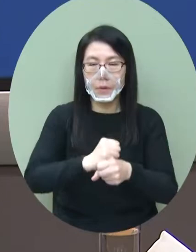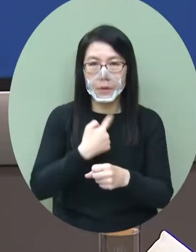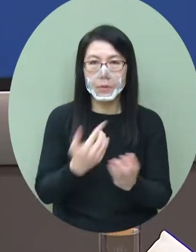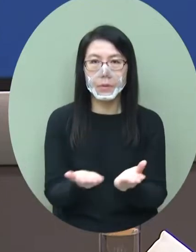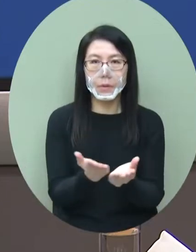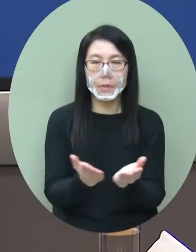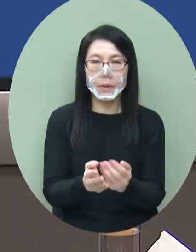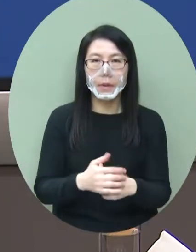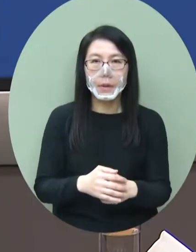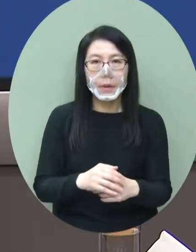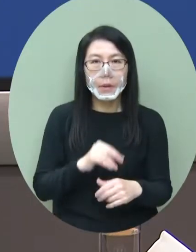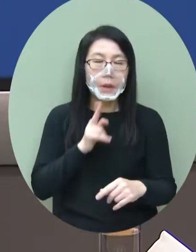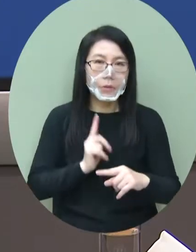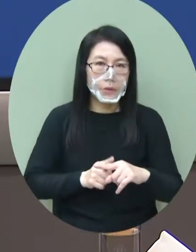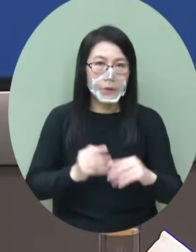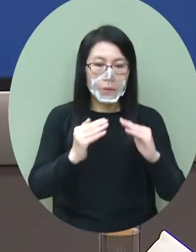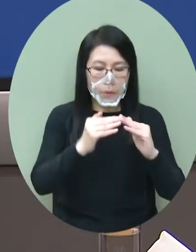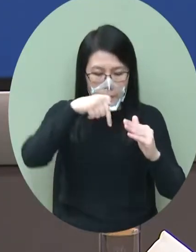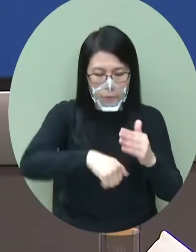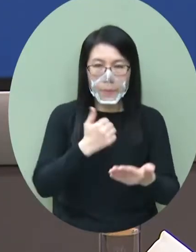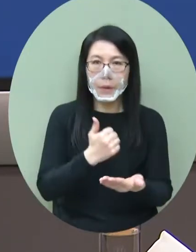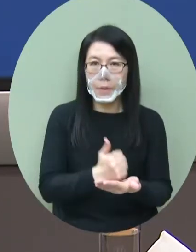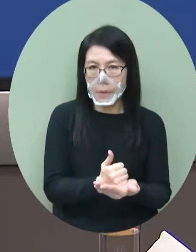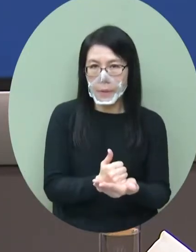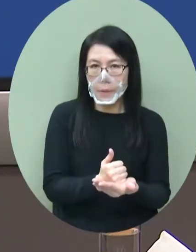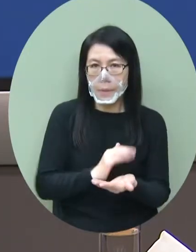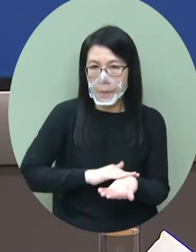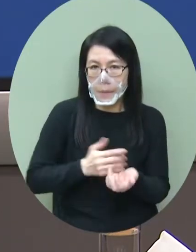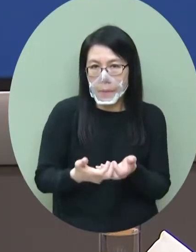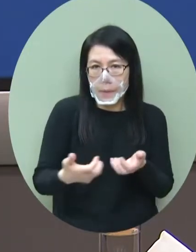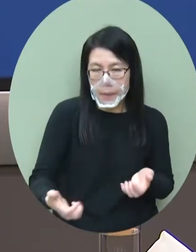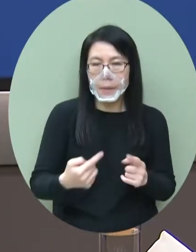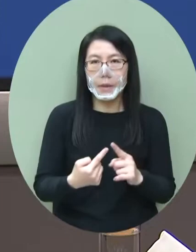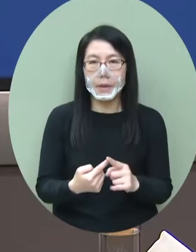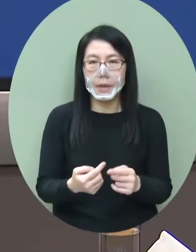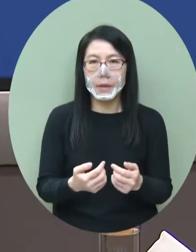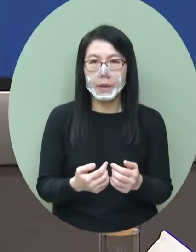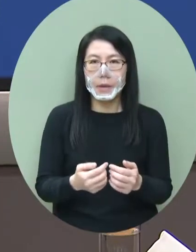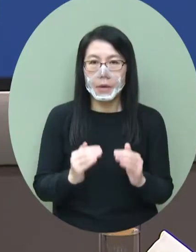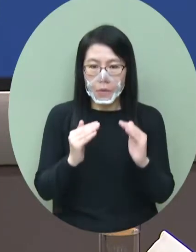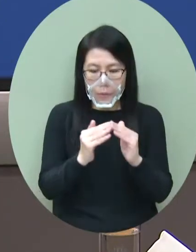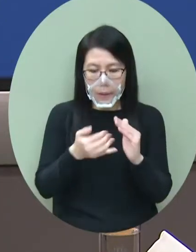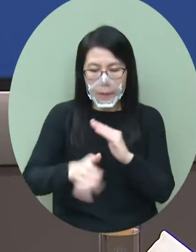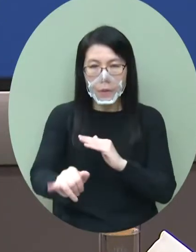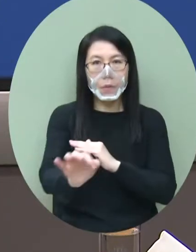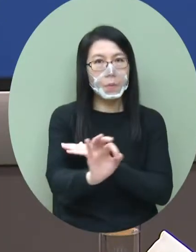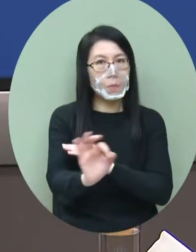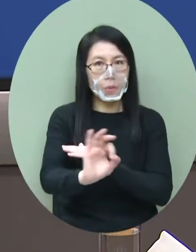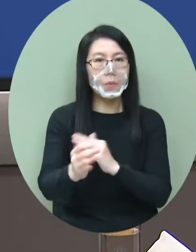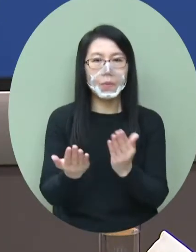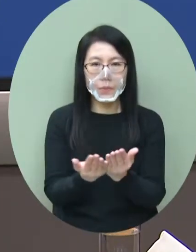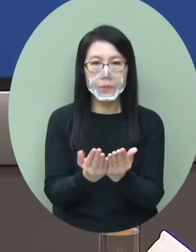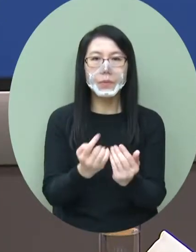工作，确保如果需要在家居检疫或者是隔离的话没有离开他